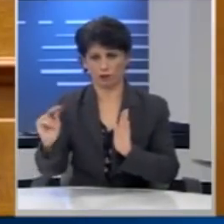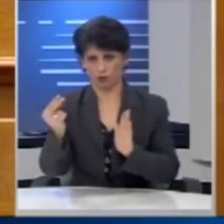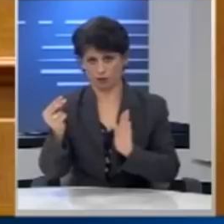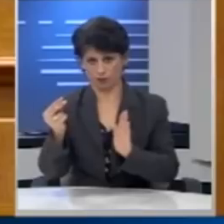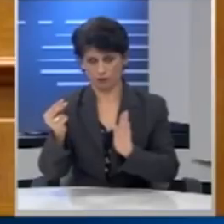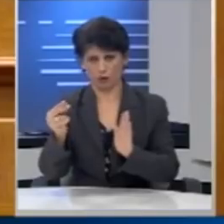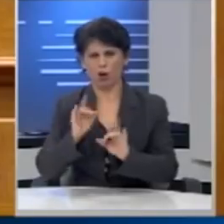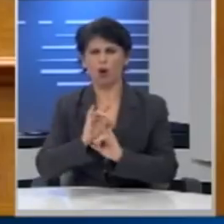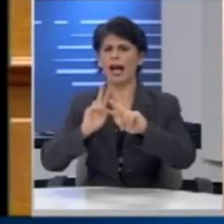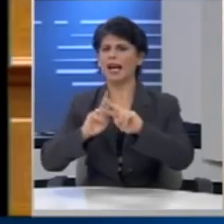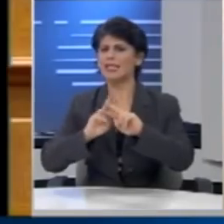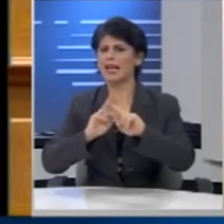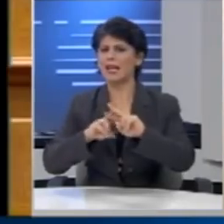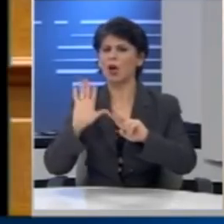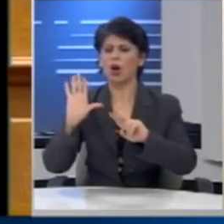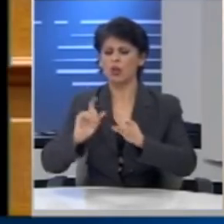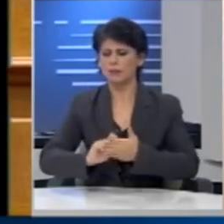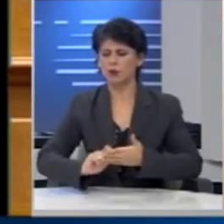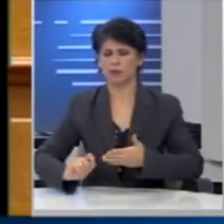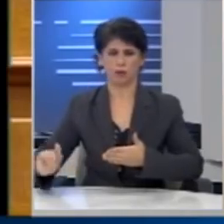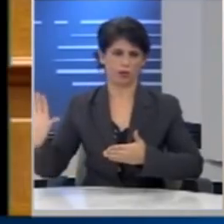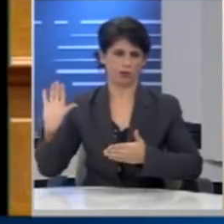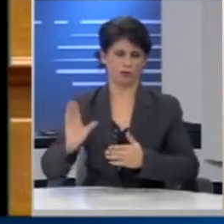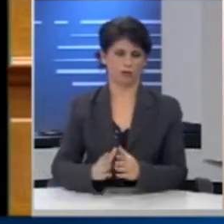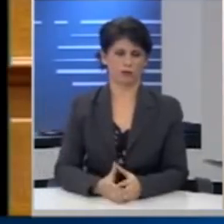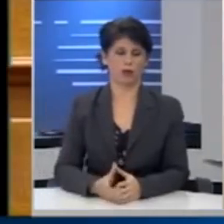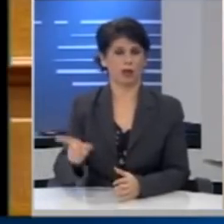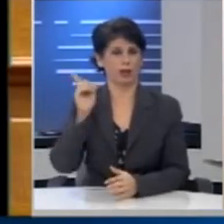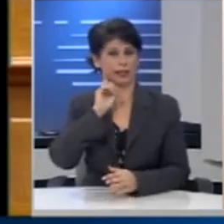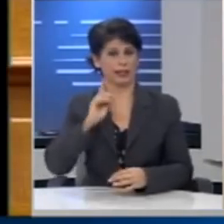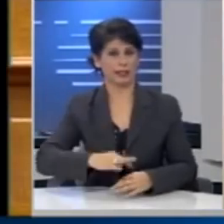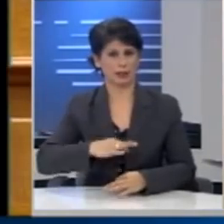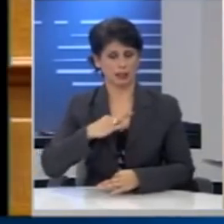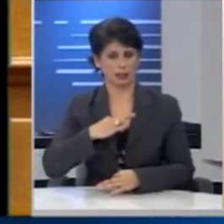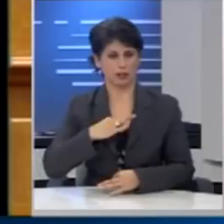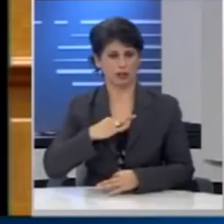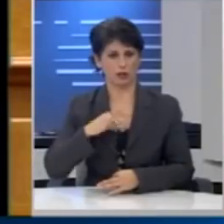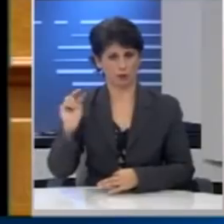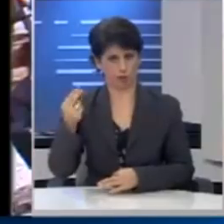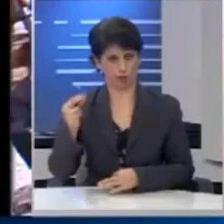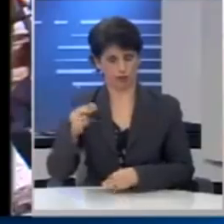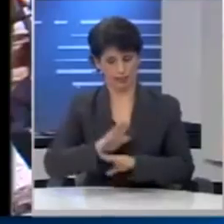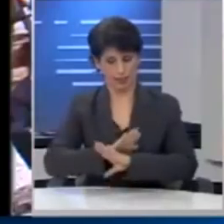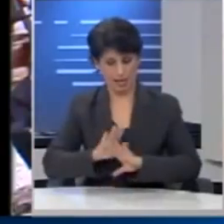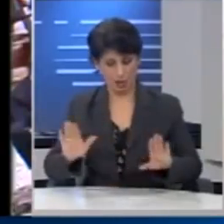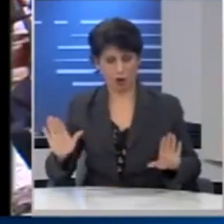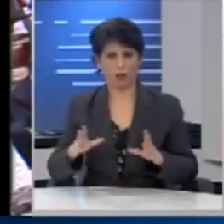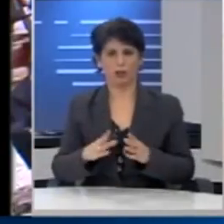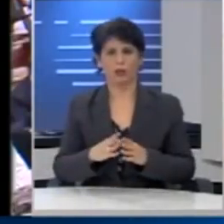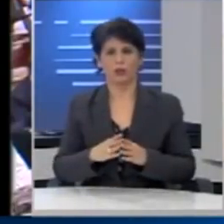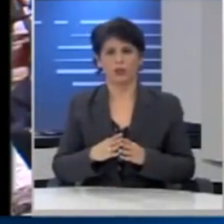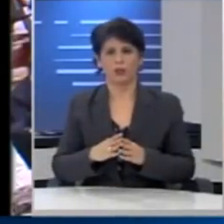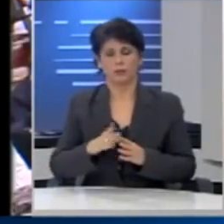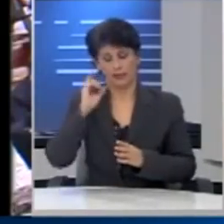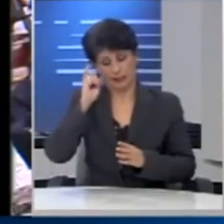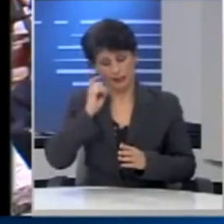Κοινοβούλιο, χωρίς αστερίσκους και χωρίς υποσημειώσεις. Κυρίες και κύριοι βουλευτές, κλείνω με